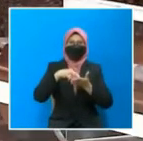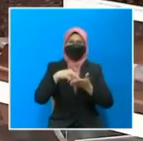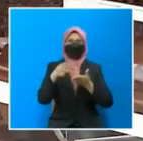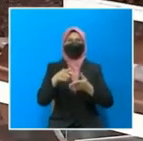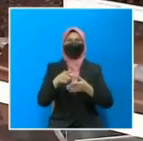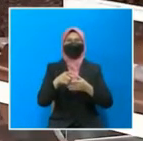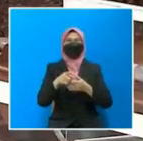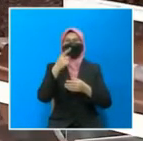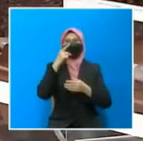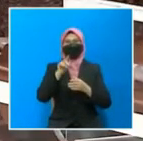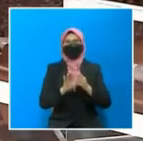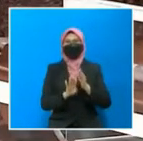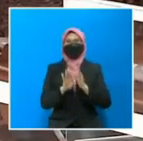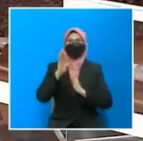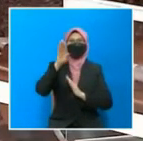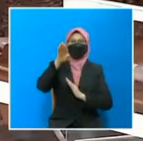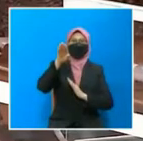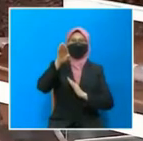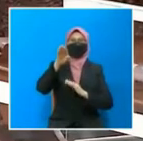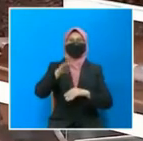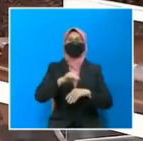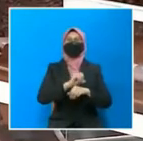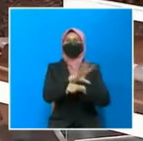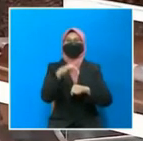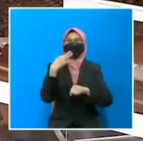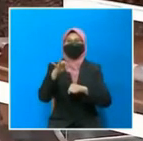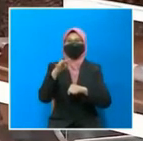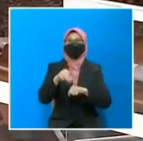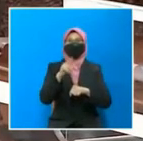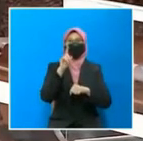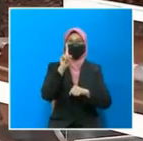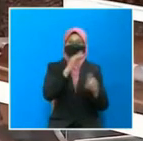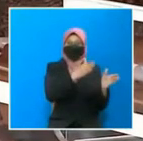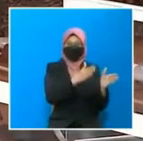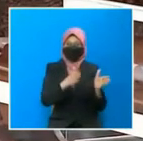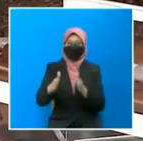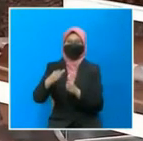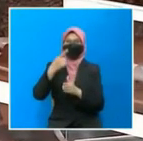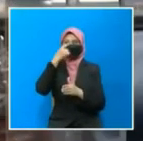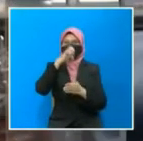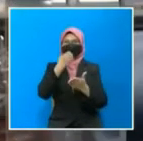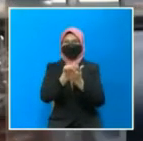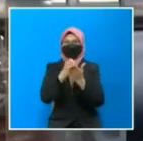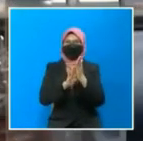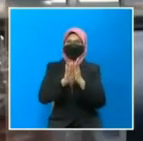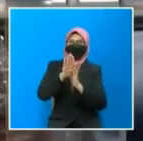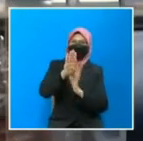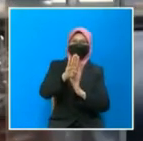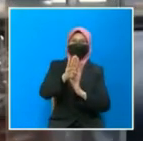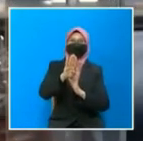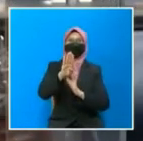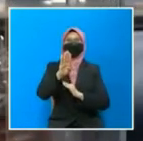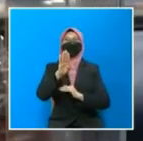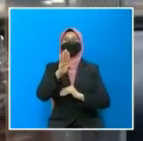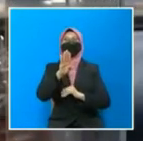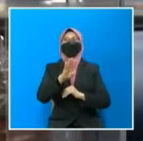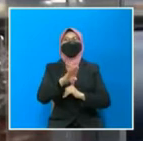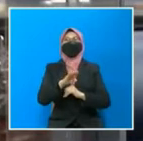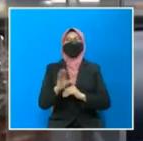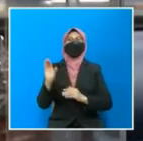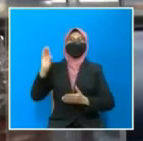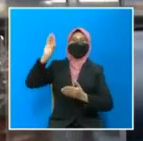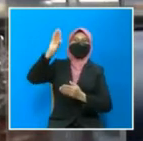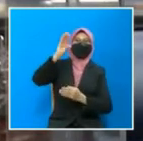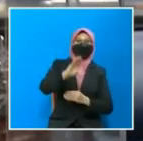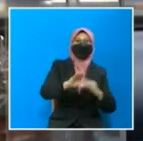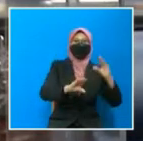baru COVID-19 dan satu plan normalisasi ekonomi menerusi suntikan dana